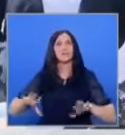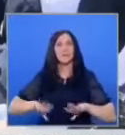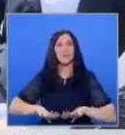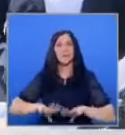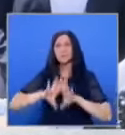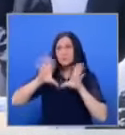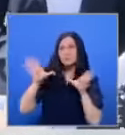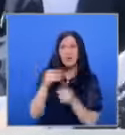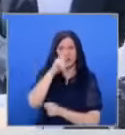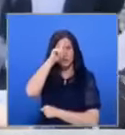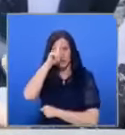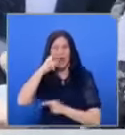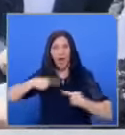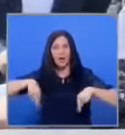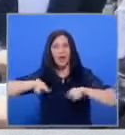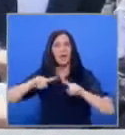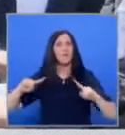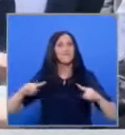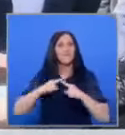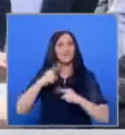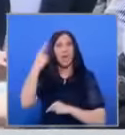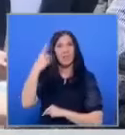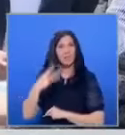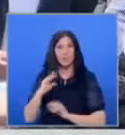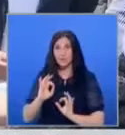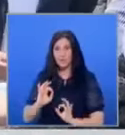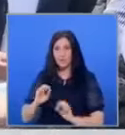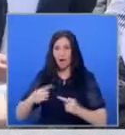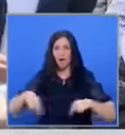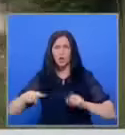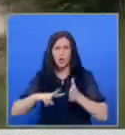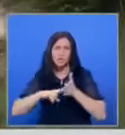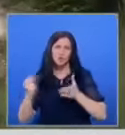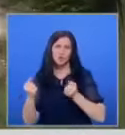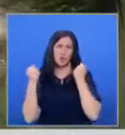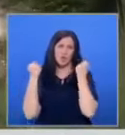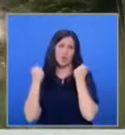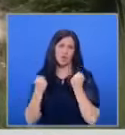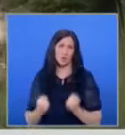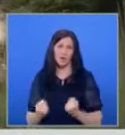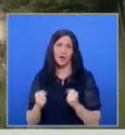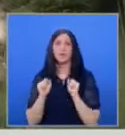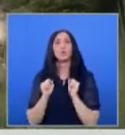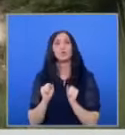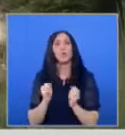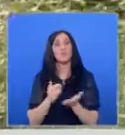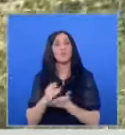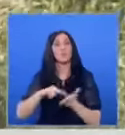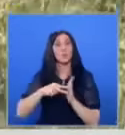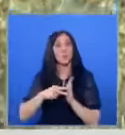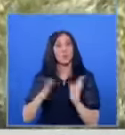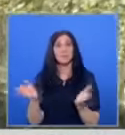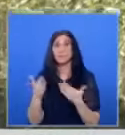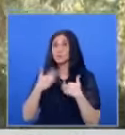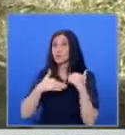градини в цяла София е в район Витоша. Една трета. Наистина района е изключително натоварен и очаквам през юли да